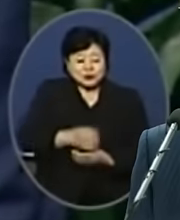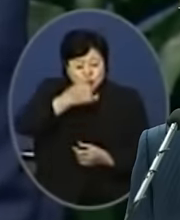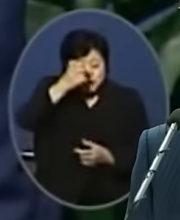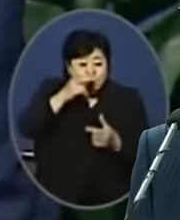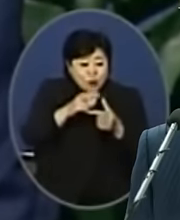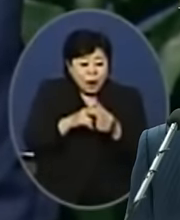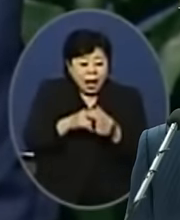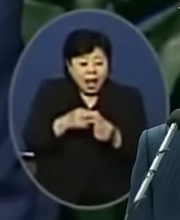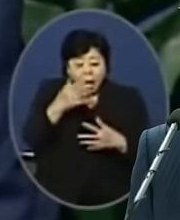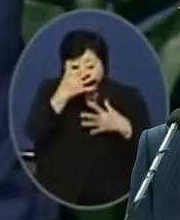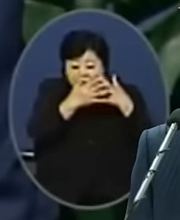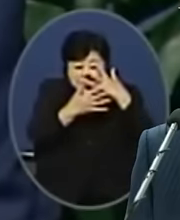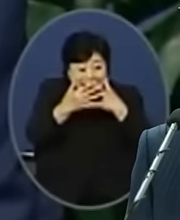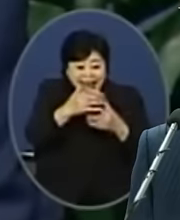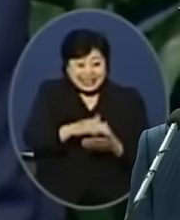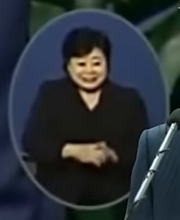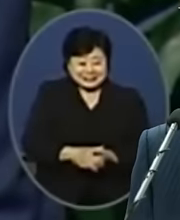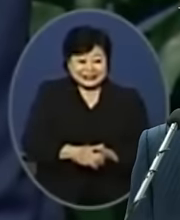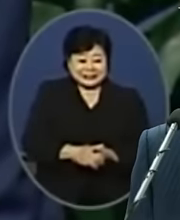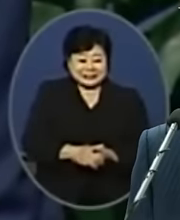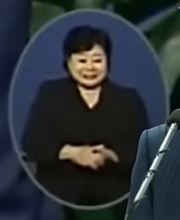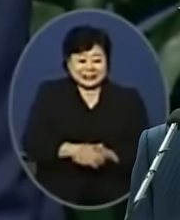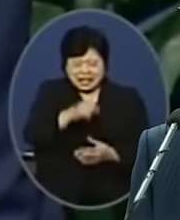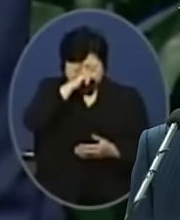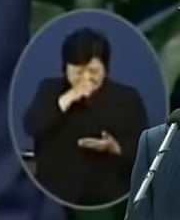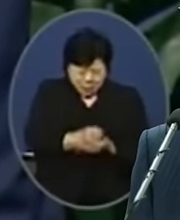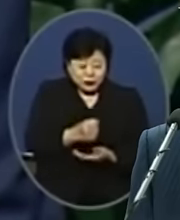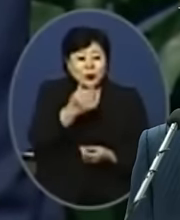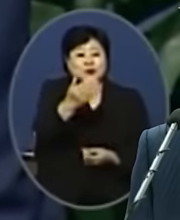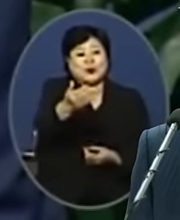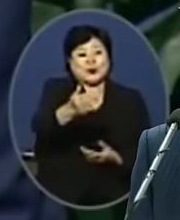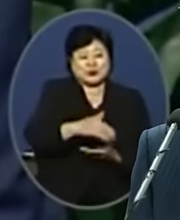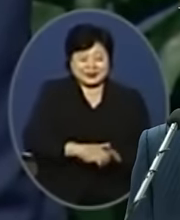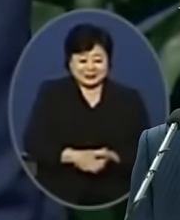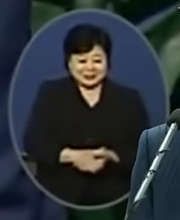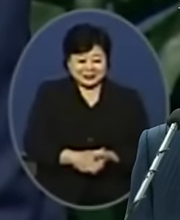꿈과 환상이 형통을 가져오는 것입니다.